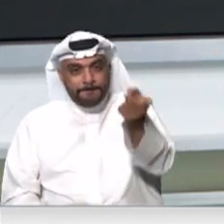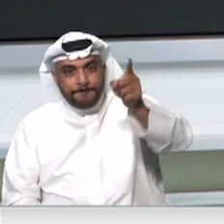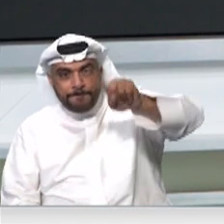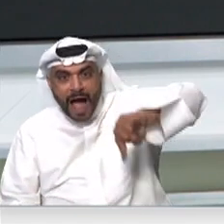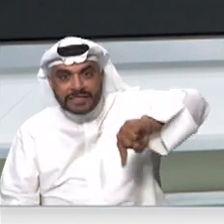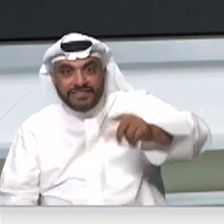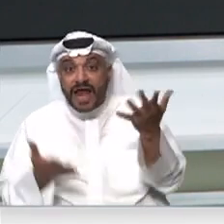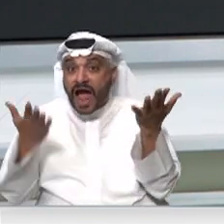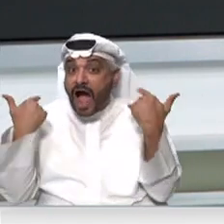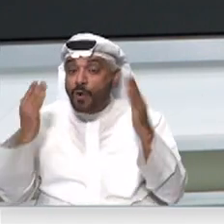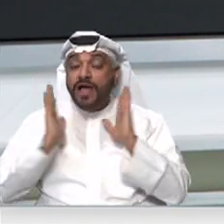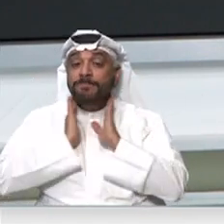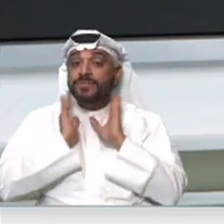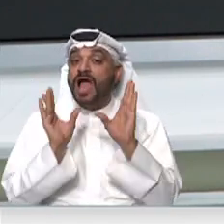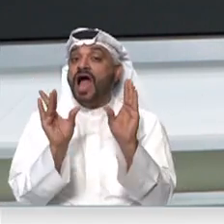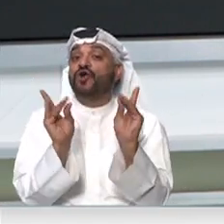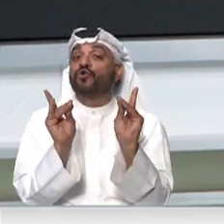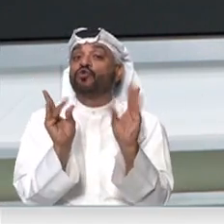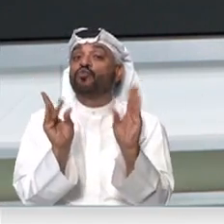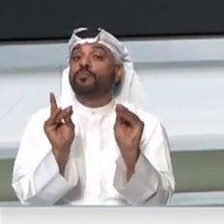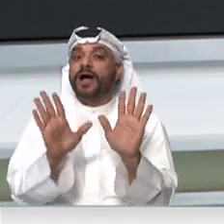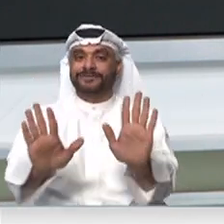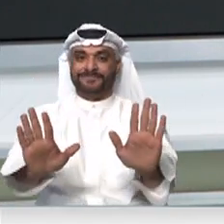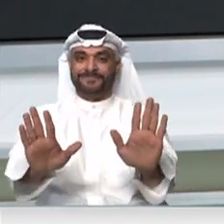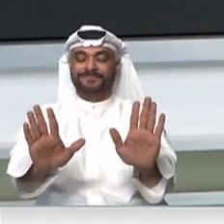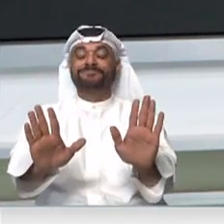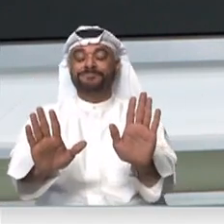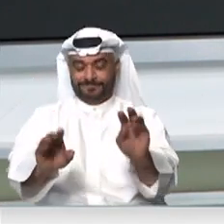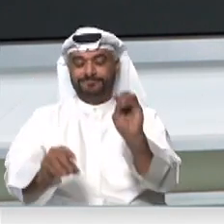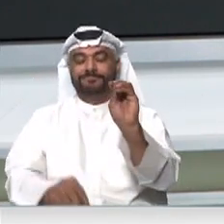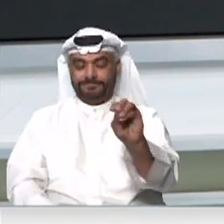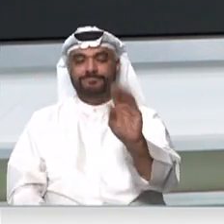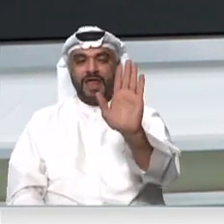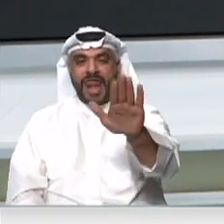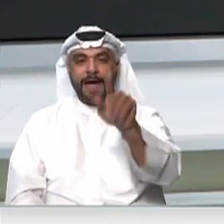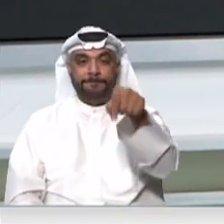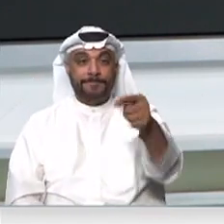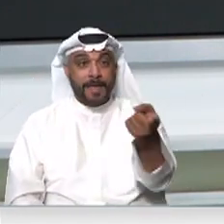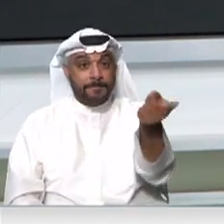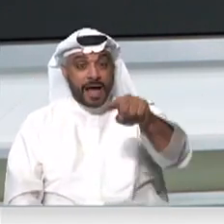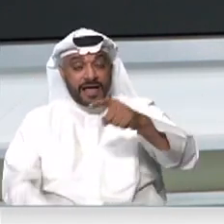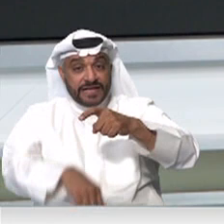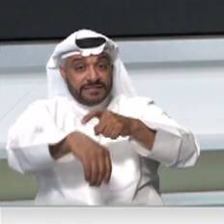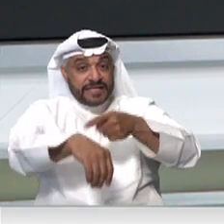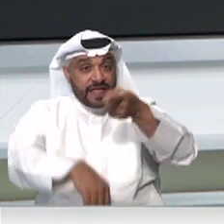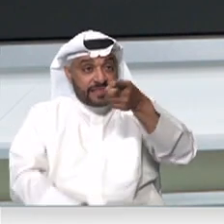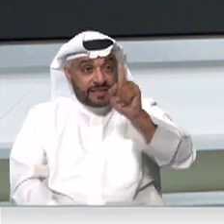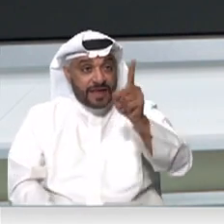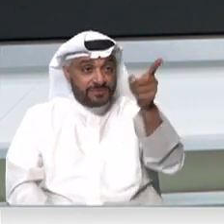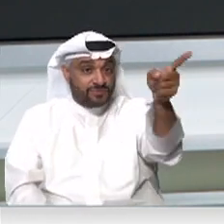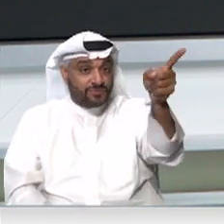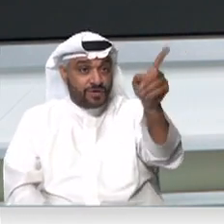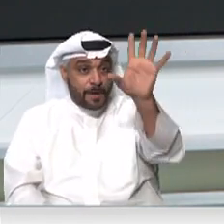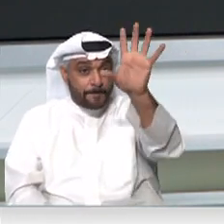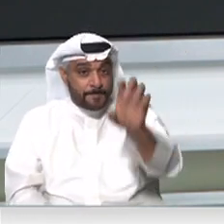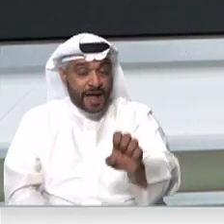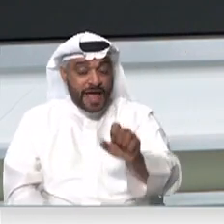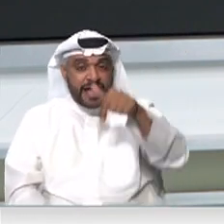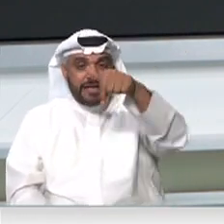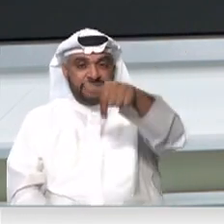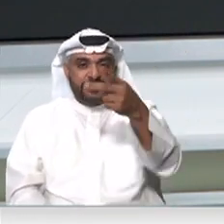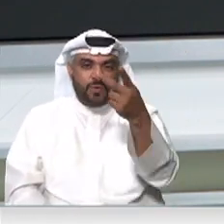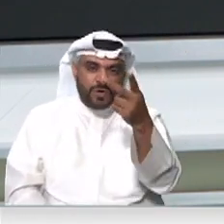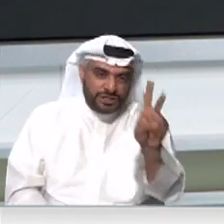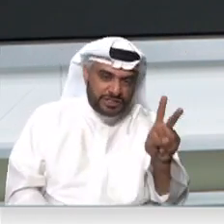يكون كوس في اغلب الوقت والاحساس بالرطوبه يكون ملحوظ خاصه على المناطق الساحليه للساعه 12 درجات الحراره تتراوح ما بين ال 26